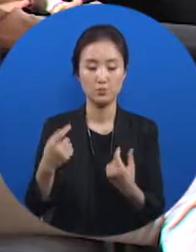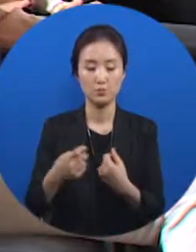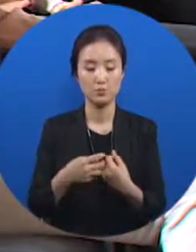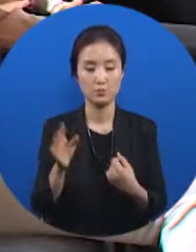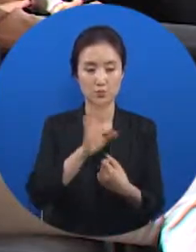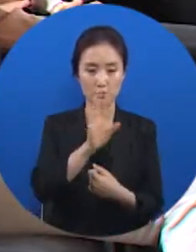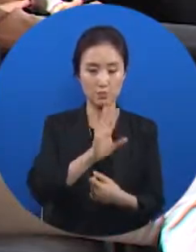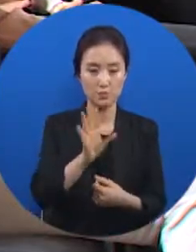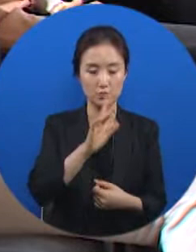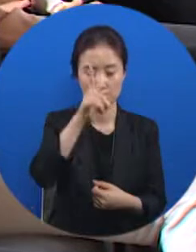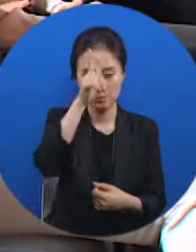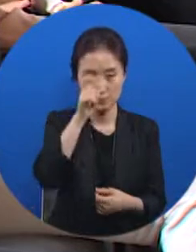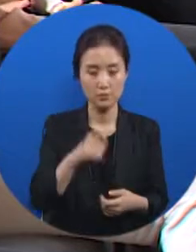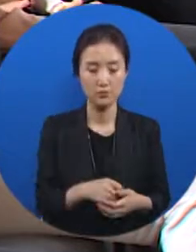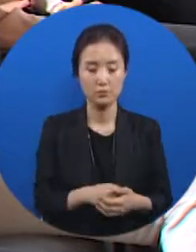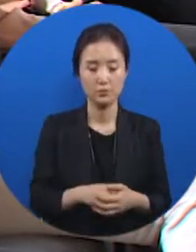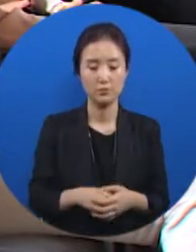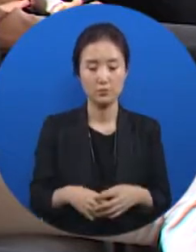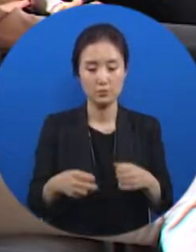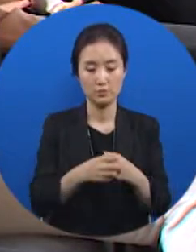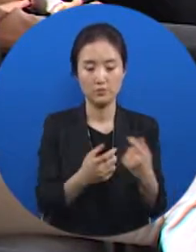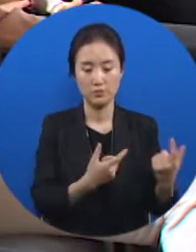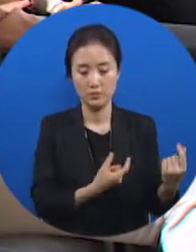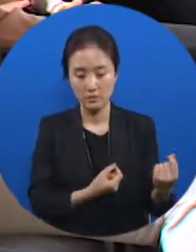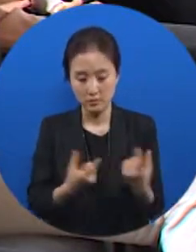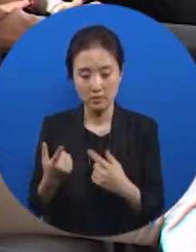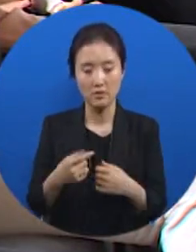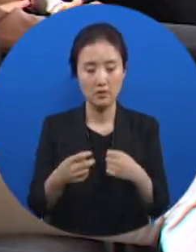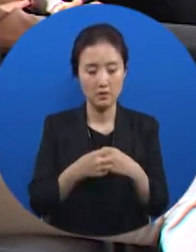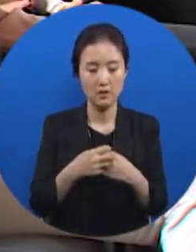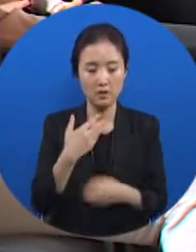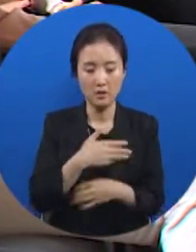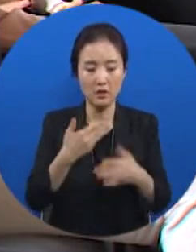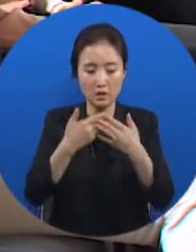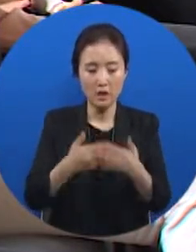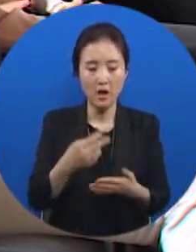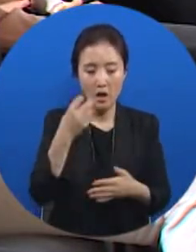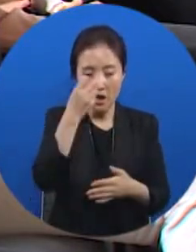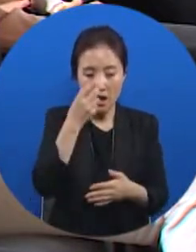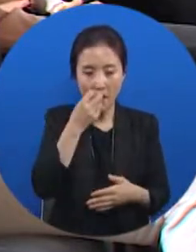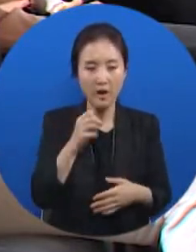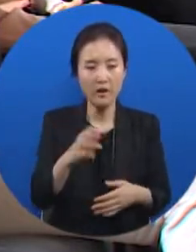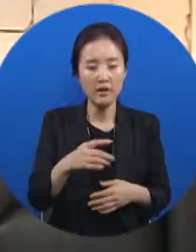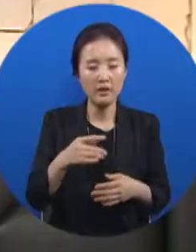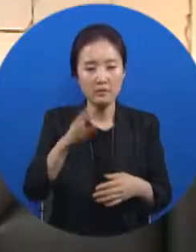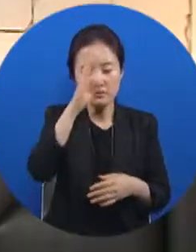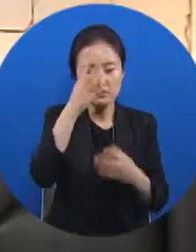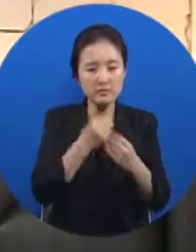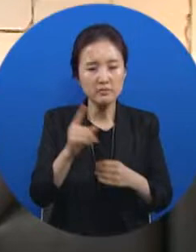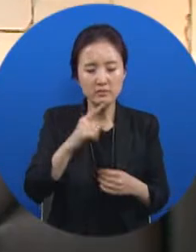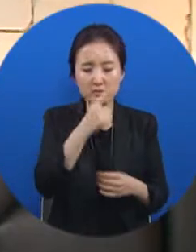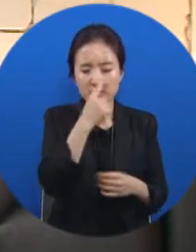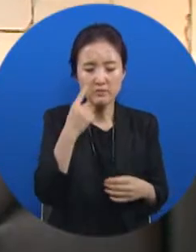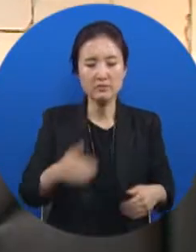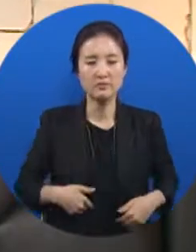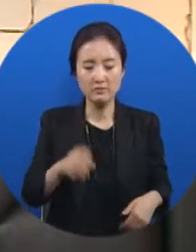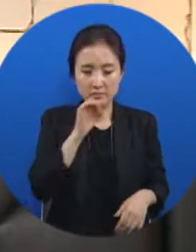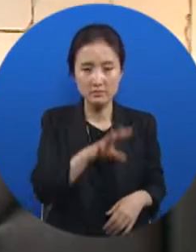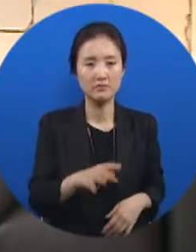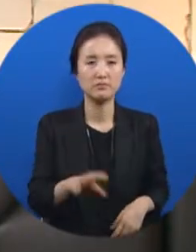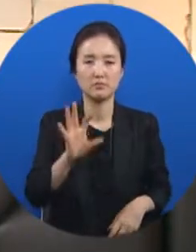분이에요. 왜? 병원에 가서 자기가 어떤 병이 나오는 게 두려워하시는 분. 아시죠? 그리고 그 비용이 너무 아까운